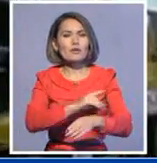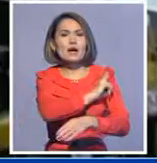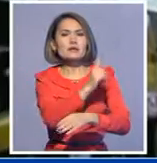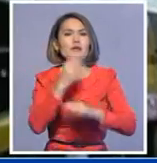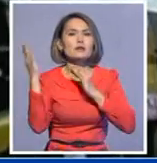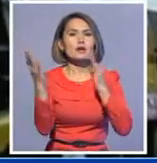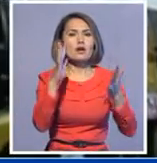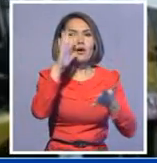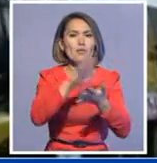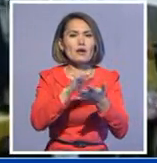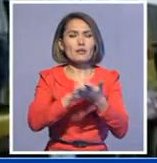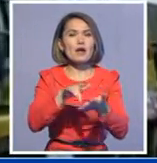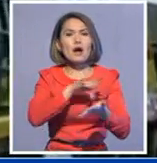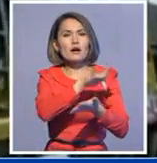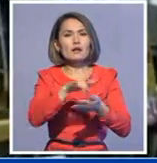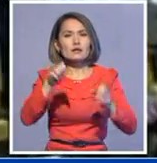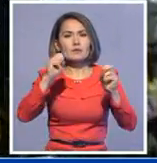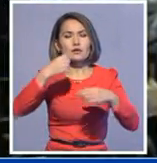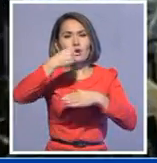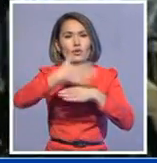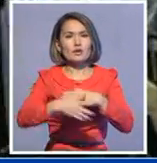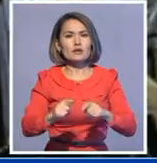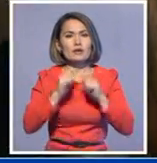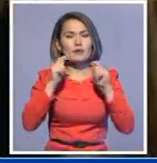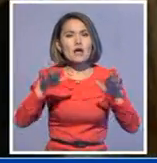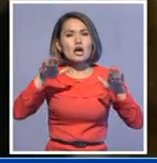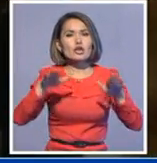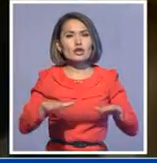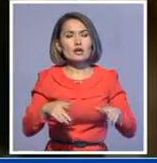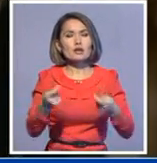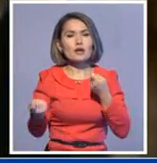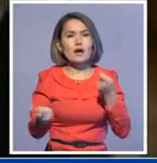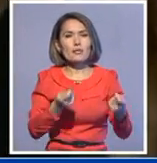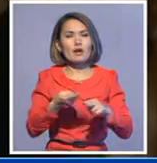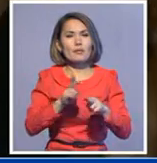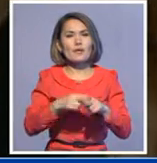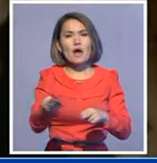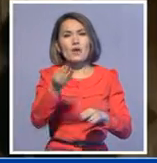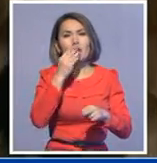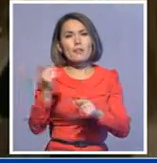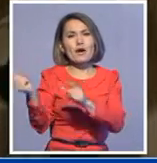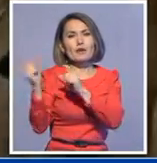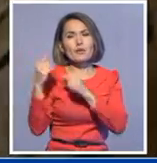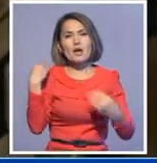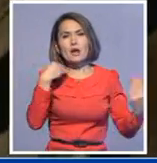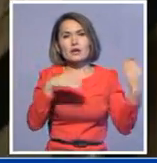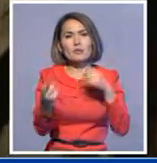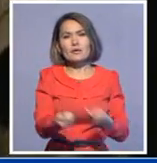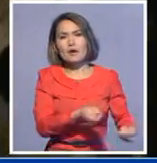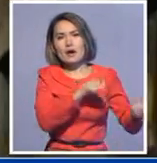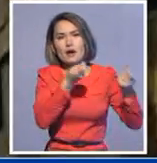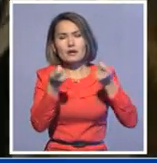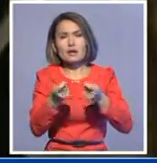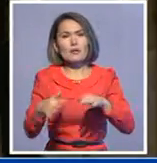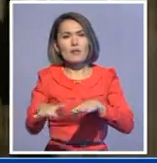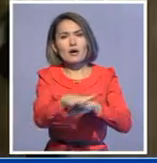тас талқаны шыққан қалада арнайы орталықтар құрып жатыр. Жергілікті билікті қап-қап тамақ пен киім-кешек жеткізуге кірісті. Дегенмен